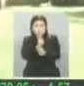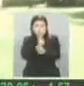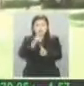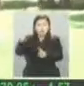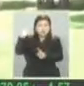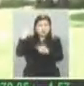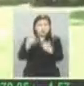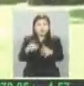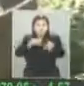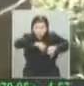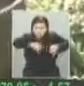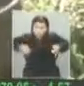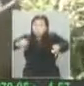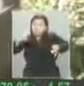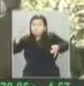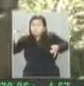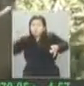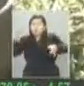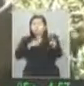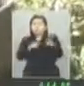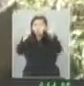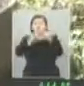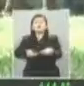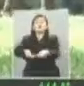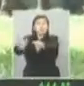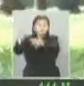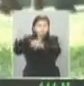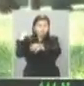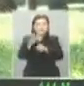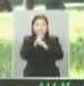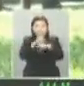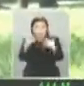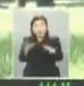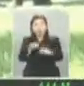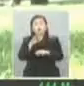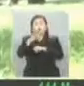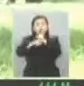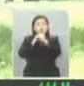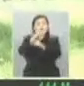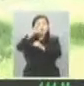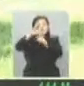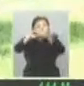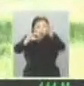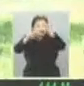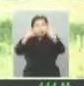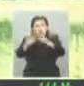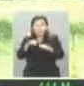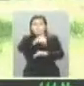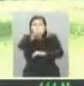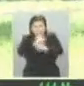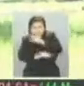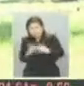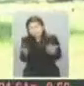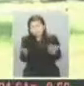คือของกลางที่เจ้าของไม่ต้องการไถ่ถอนคืนเนื่องจากเป็นช้างชราอายุเกิน50ปีบางเชือกพิการบ